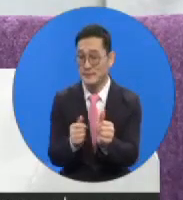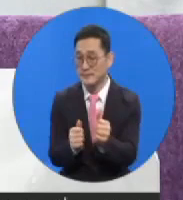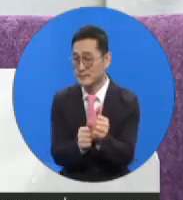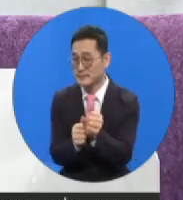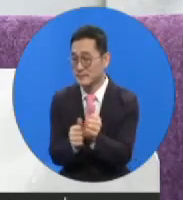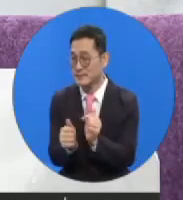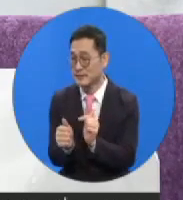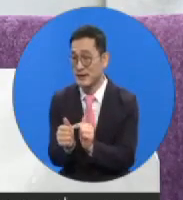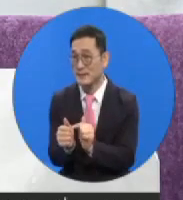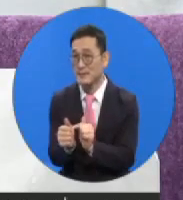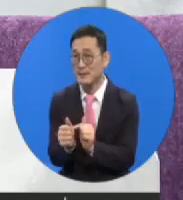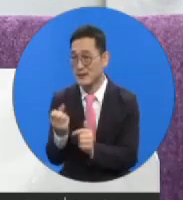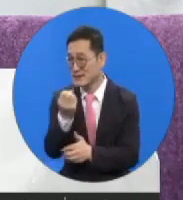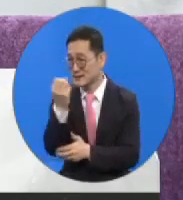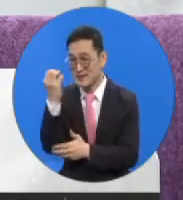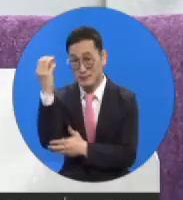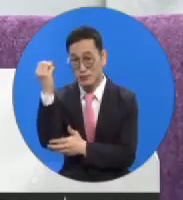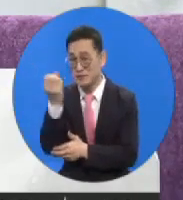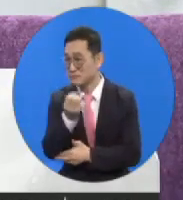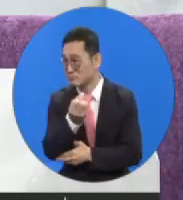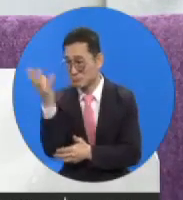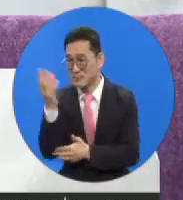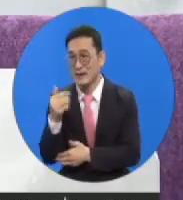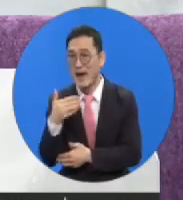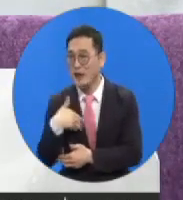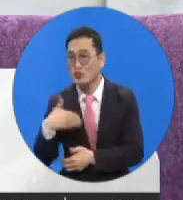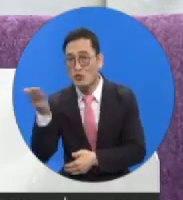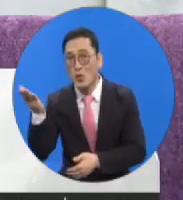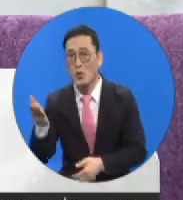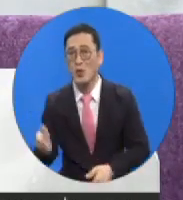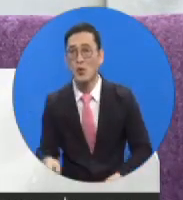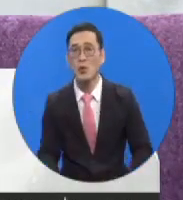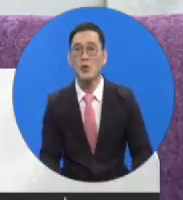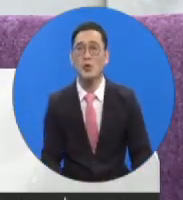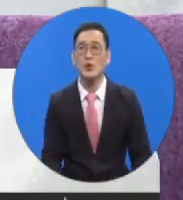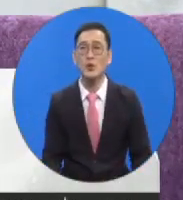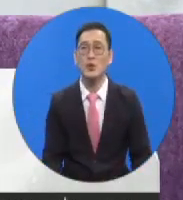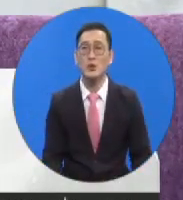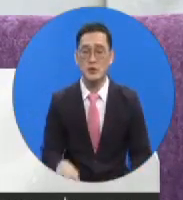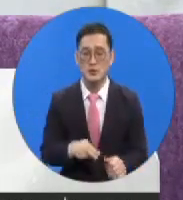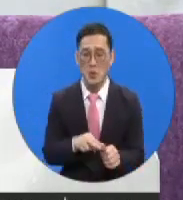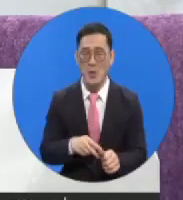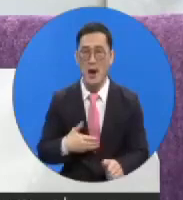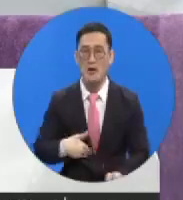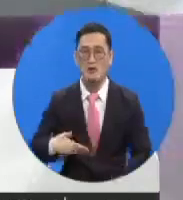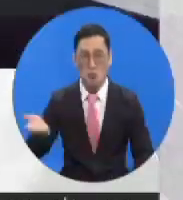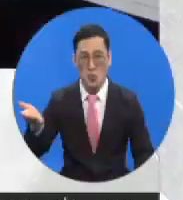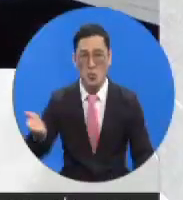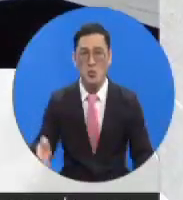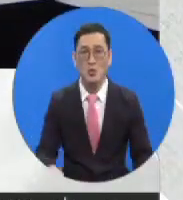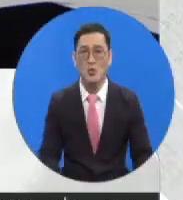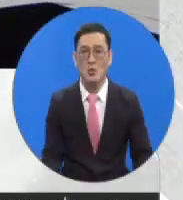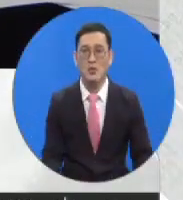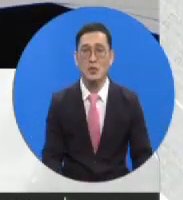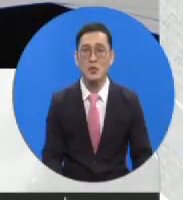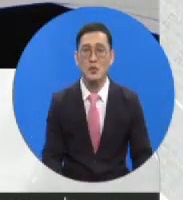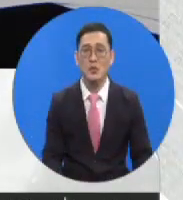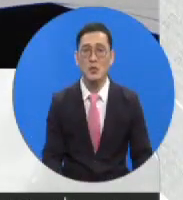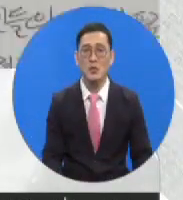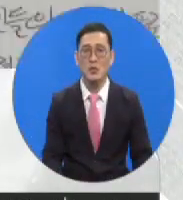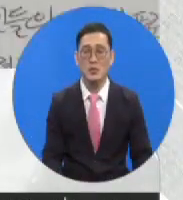복수의 언론사에게다가 제보라기보다 제공이죠. 제공. 스스로 알린 거니까. 거기서 플레이가